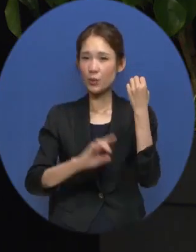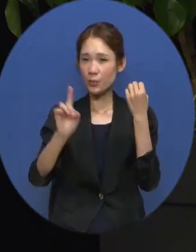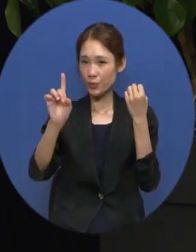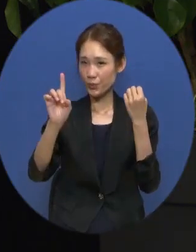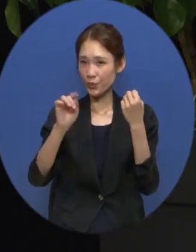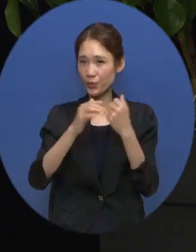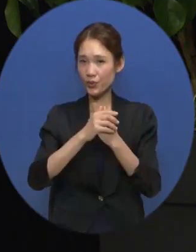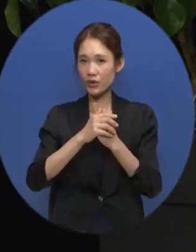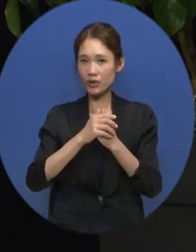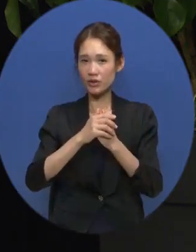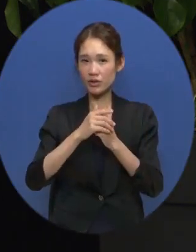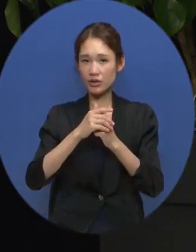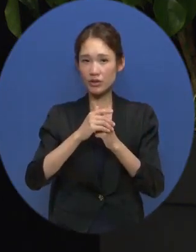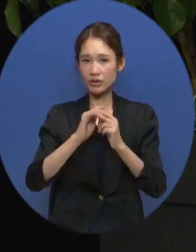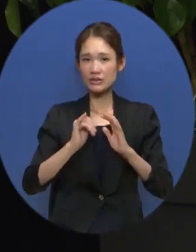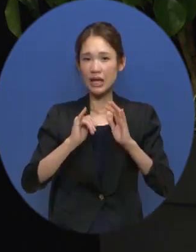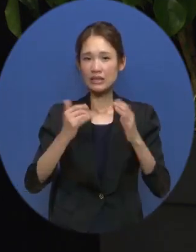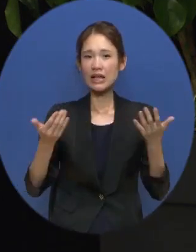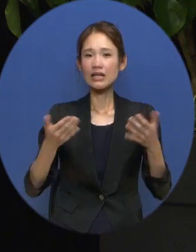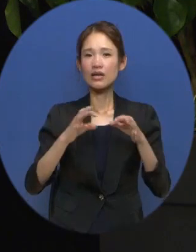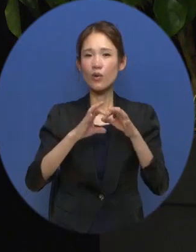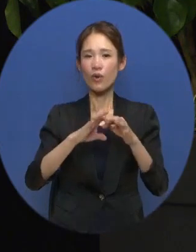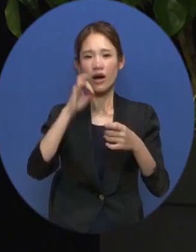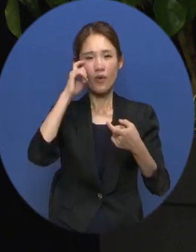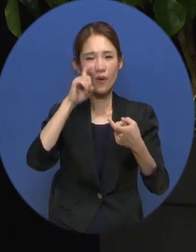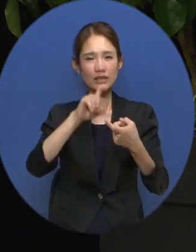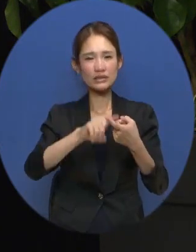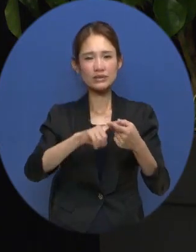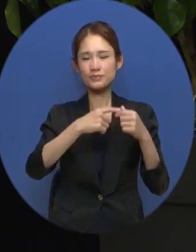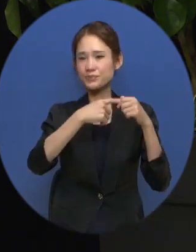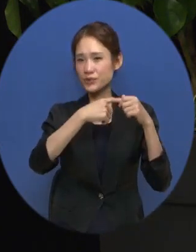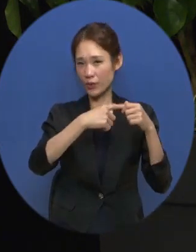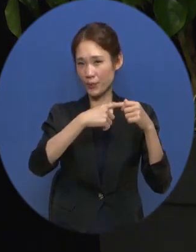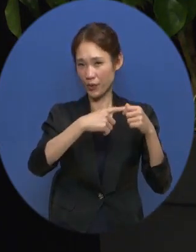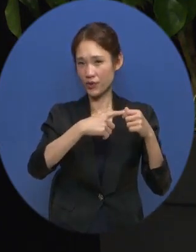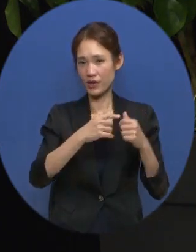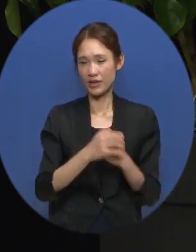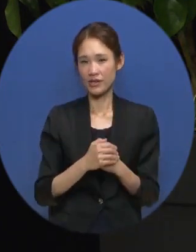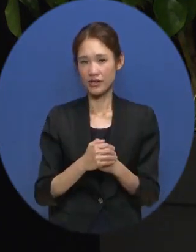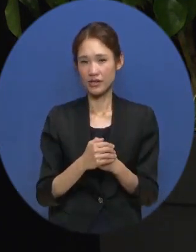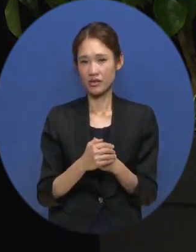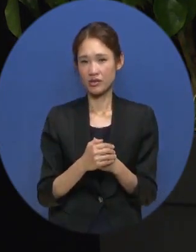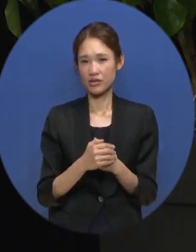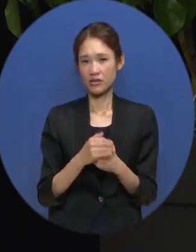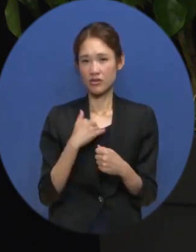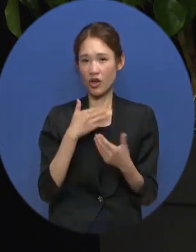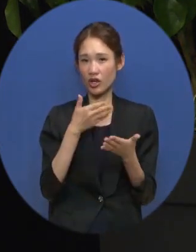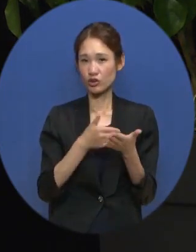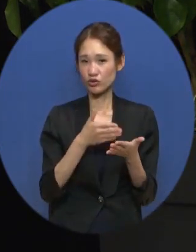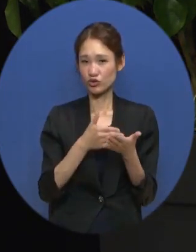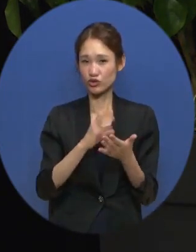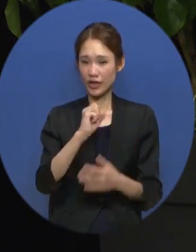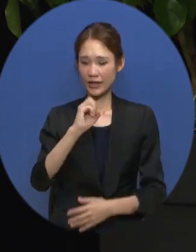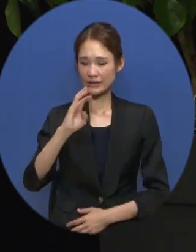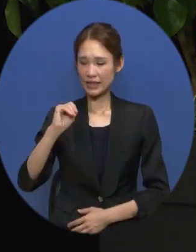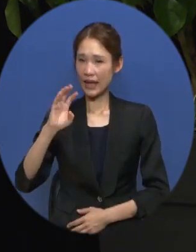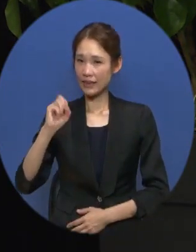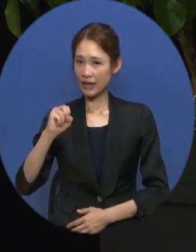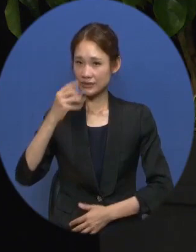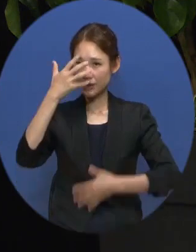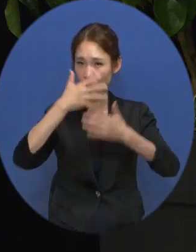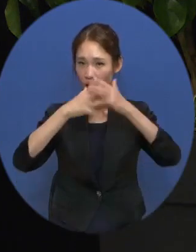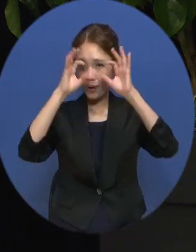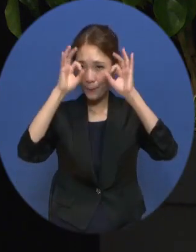예. 이 세상 일에 관심을 갖는 게 첫 번째라고 생각을 합니다. 저희가 뉴스나 SNS를